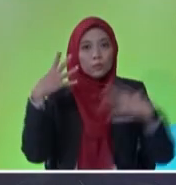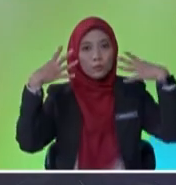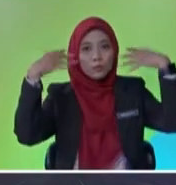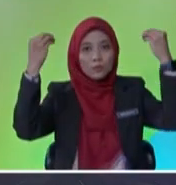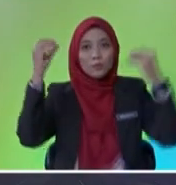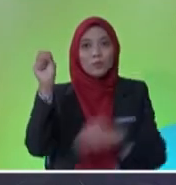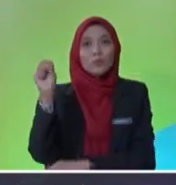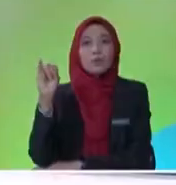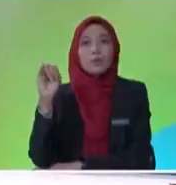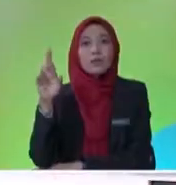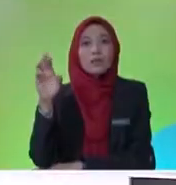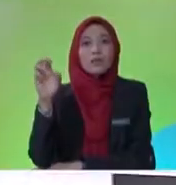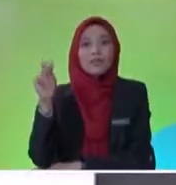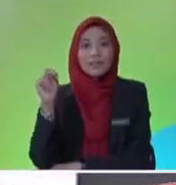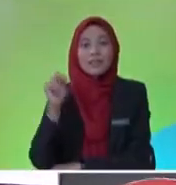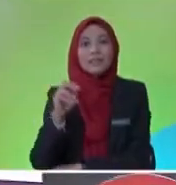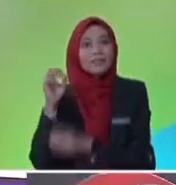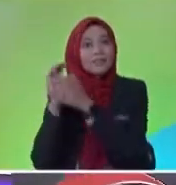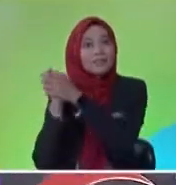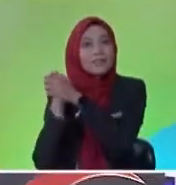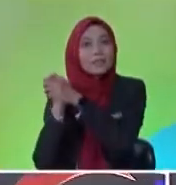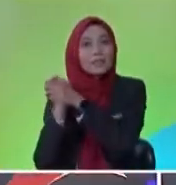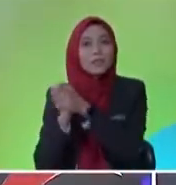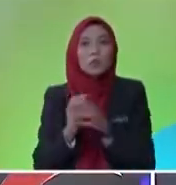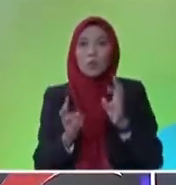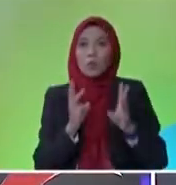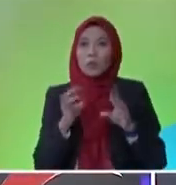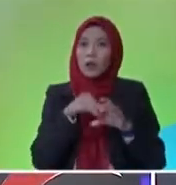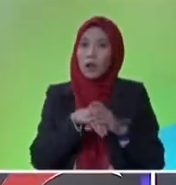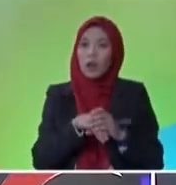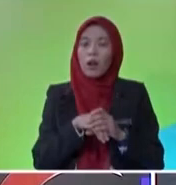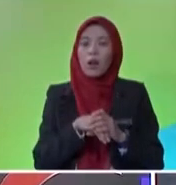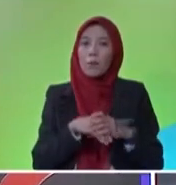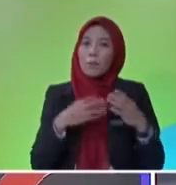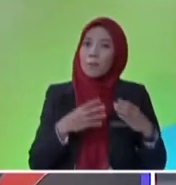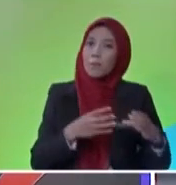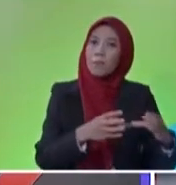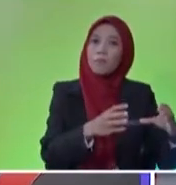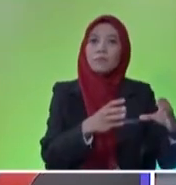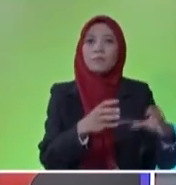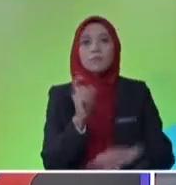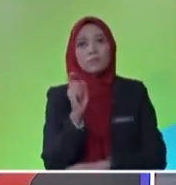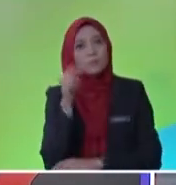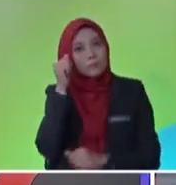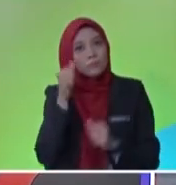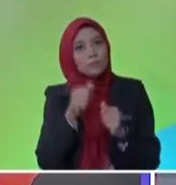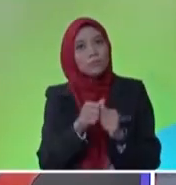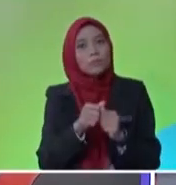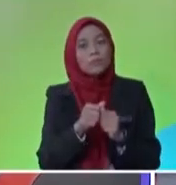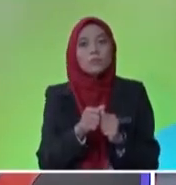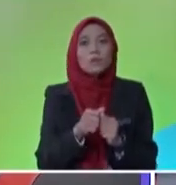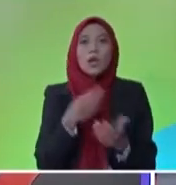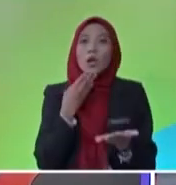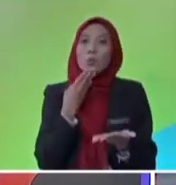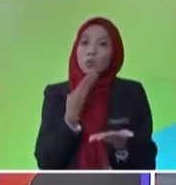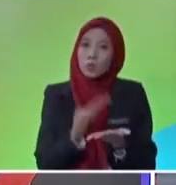tanya masih walaupun dalam keadaan yang cemas nih Setia seutama kambuh dibahas seandainya Abu di